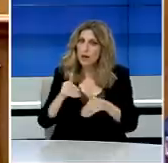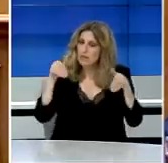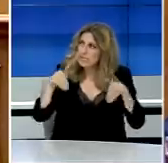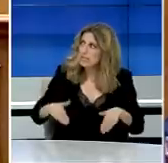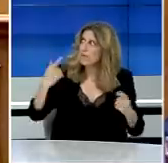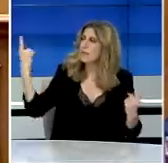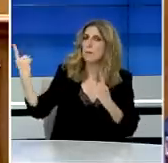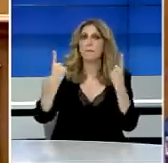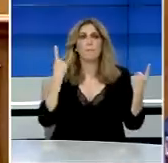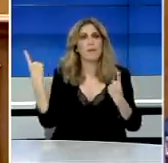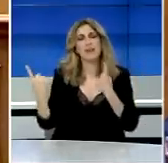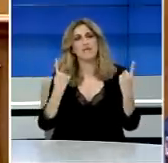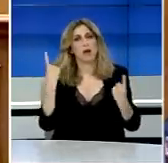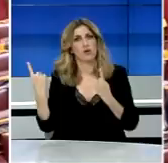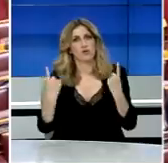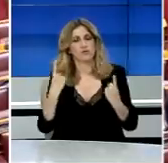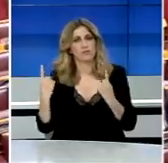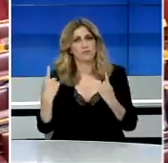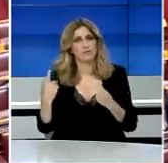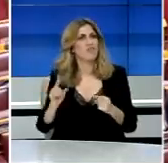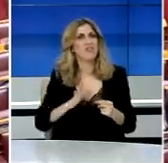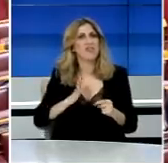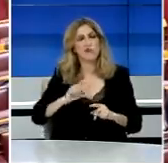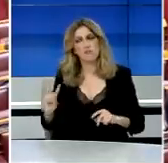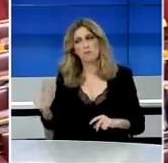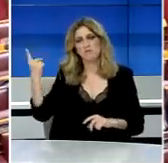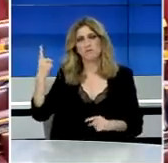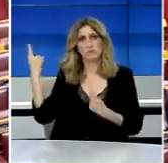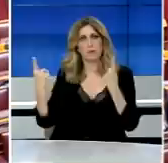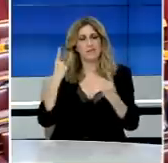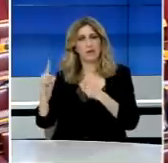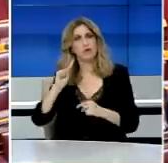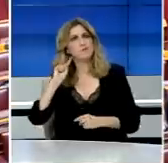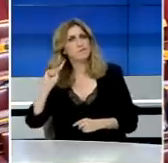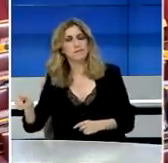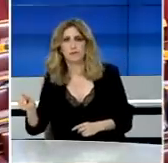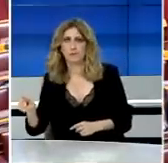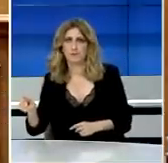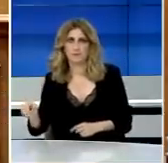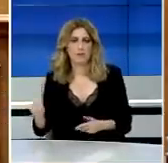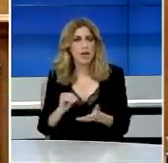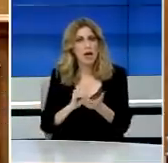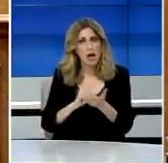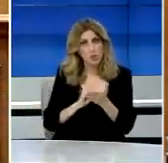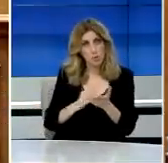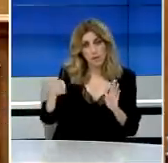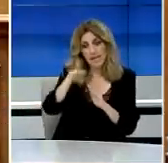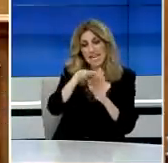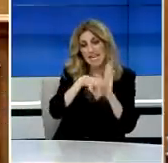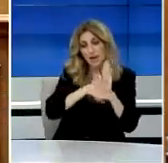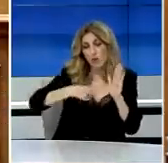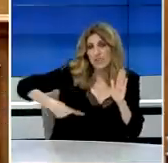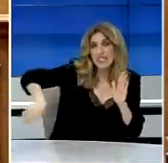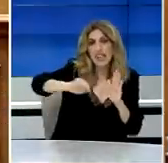δυνατότητες που προσφέρει με βιώσιμο τρόπο, ένα μοντέλο που βάζει κοινούς κανόνες για όλους, προστατεύει